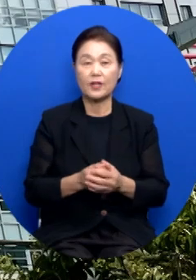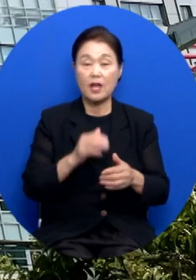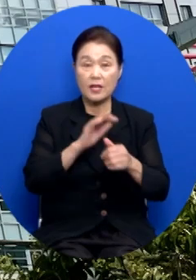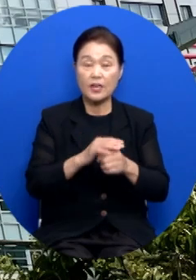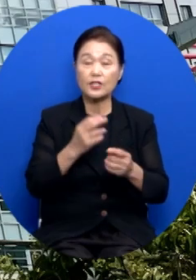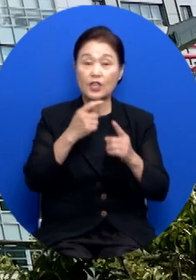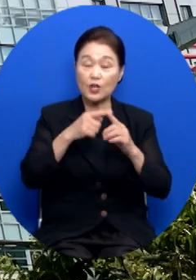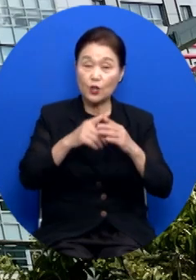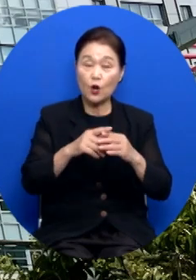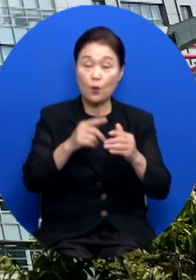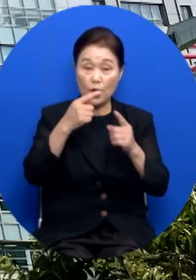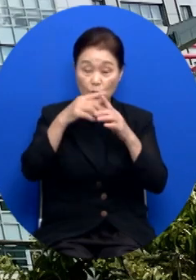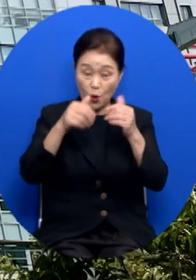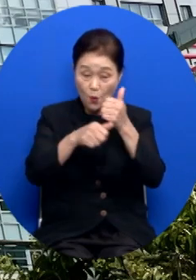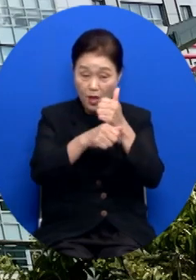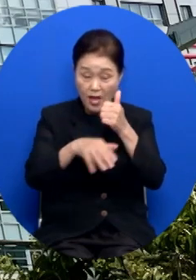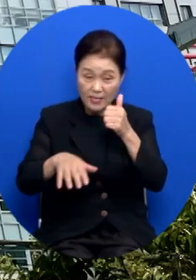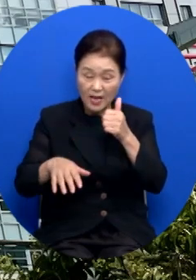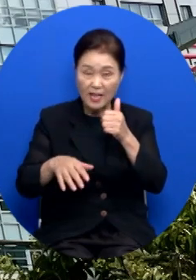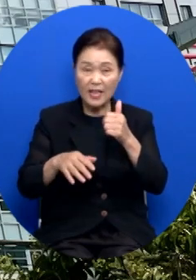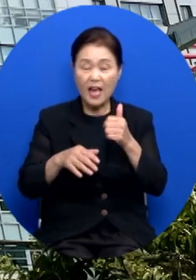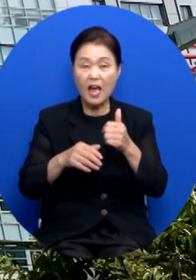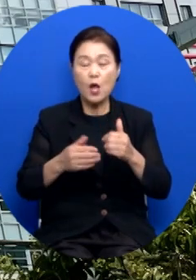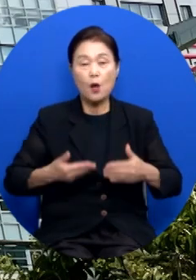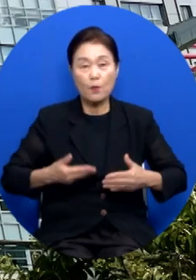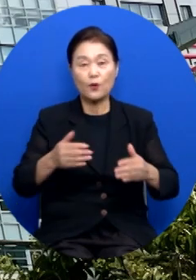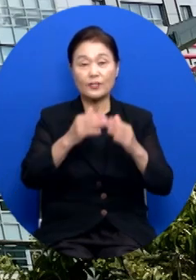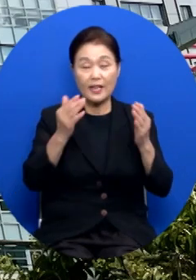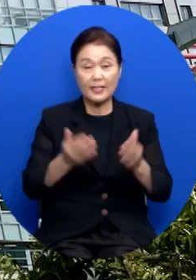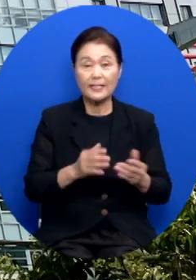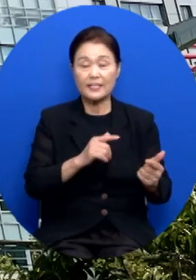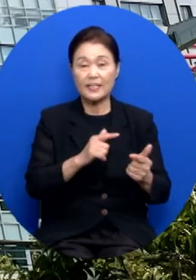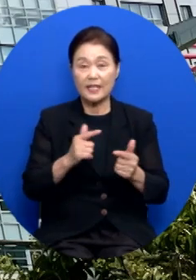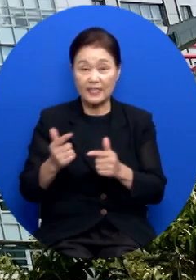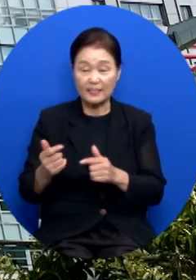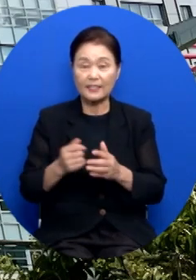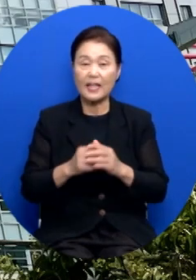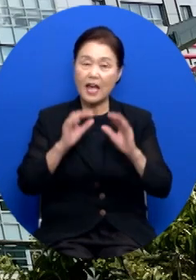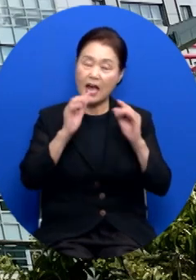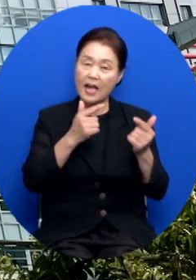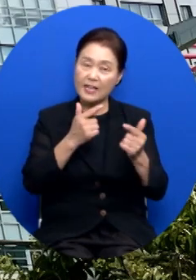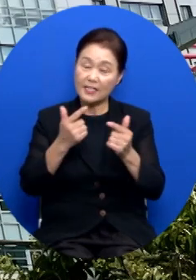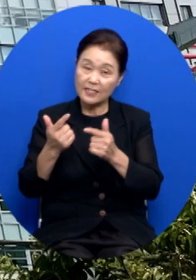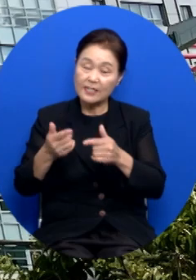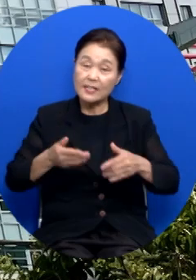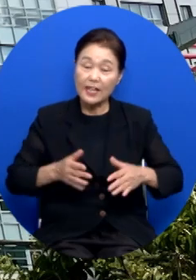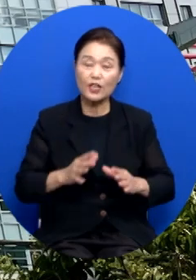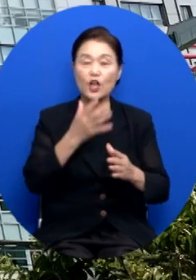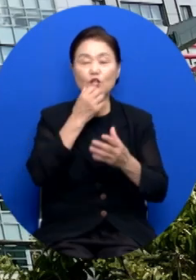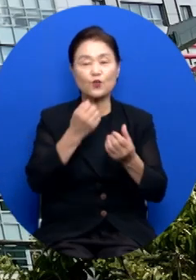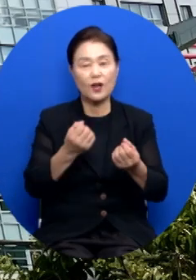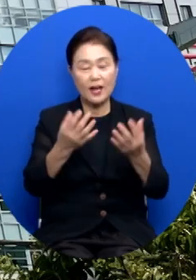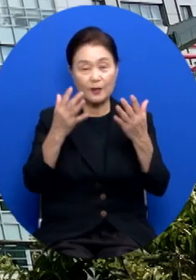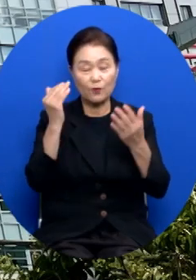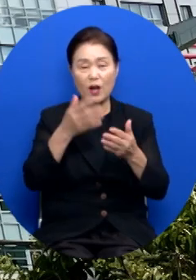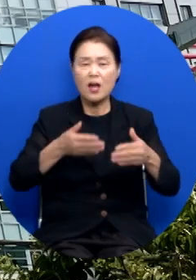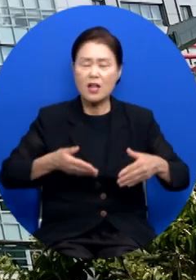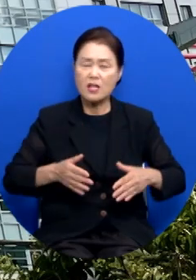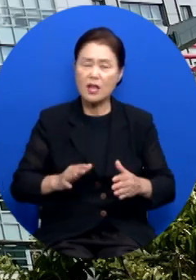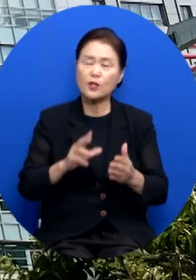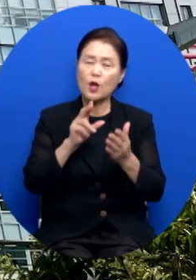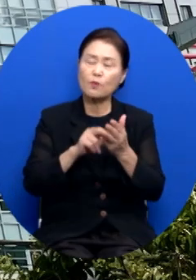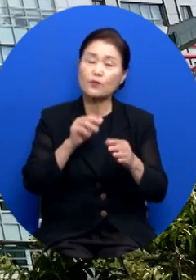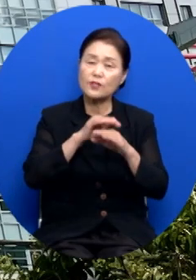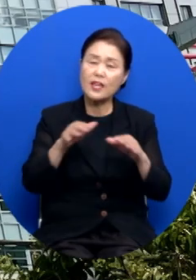경산중앙교회와 교회사나 비영리단체 대경월드 휴먼브릿지는 경산시와 아이들임 축하금 지원 등 저출산 극복을 위한